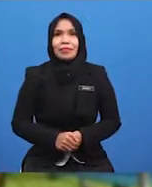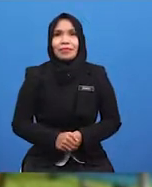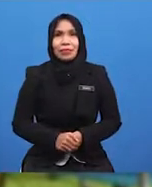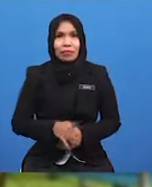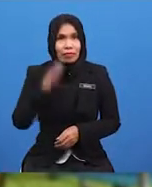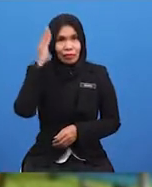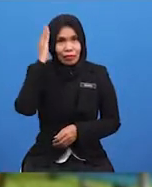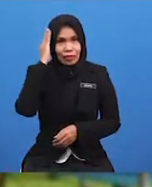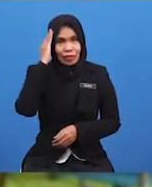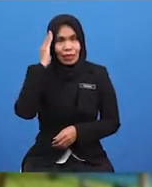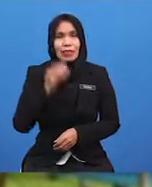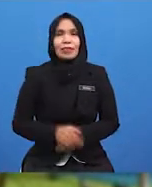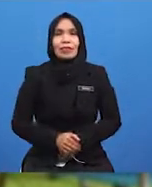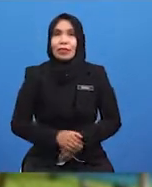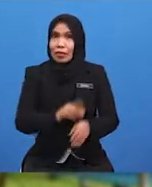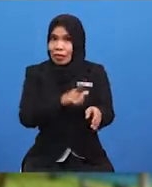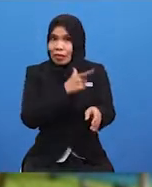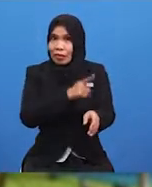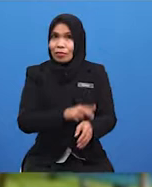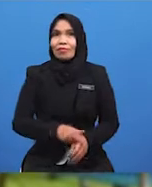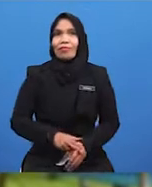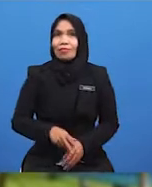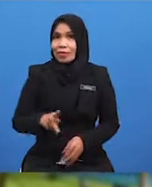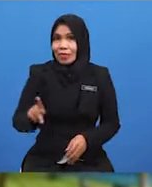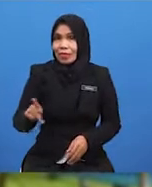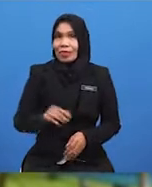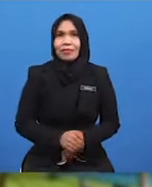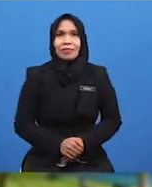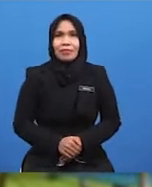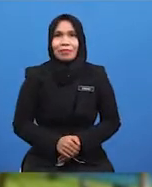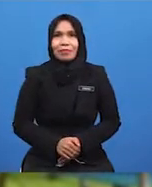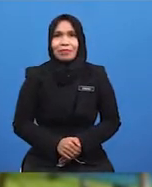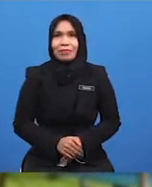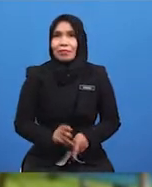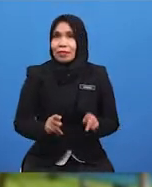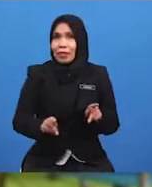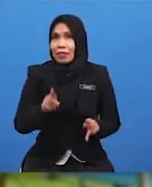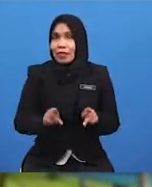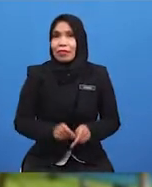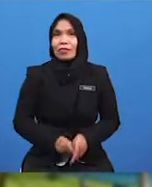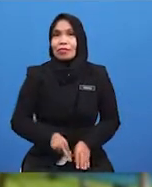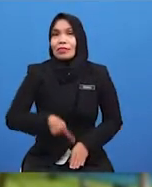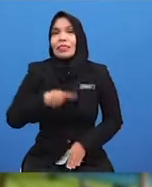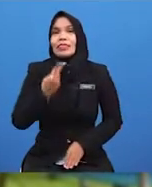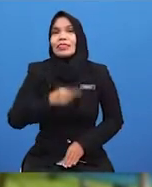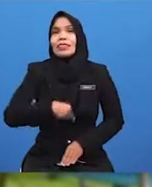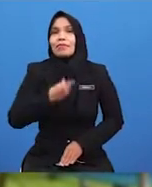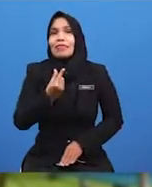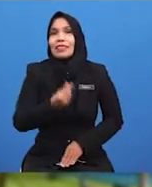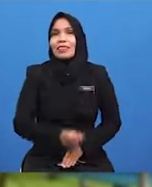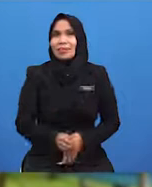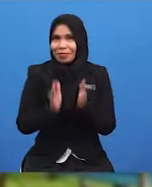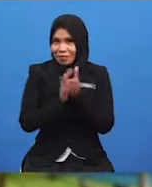kalau rasa gembira tepuk tangan ingat diramal lagu ini apa